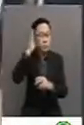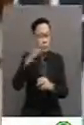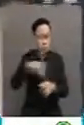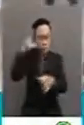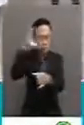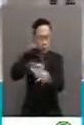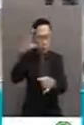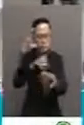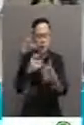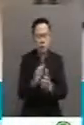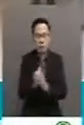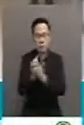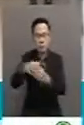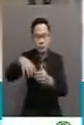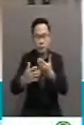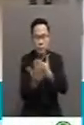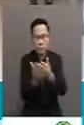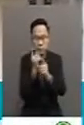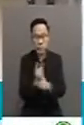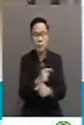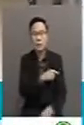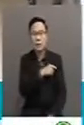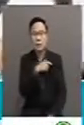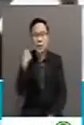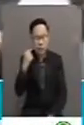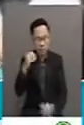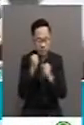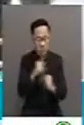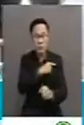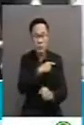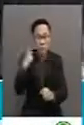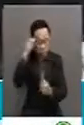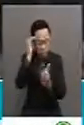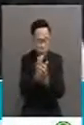วจก็นำตัวไปดำเนินคดีนะคะในข้อหาพยายามฆ่าโดยไตร่ตรองเอาไว้ก่อนด้วยนะคะ